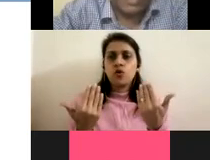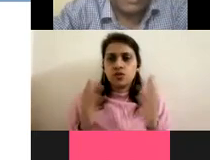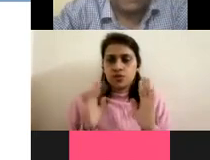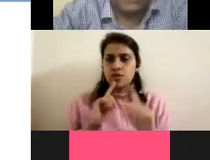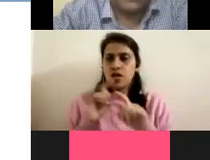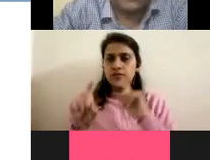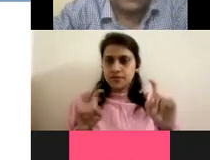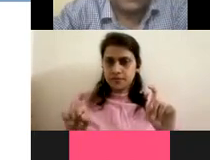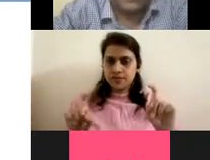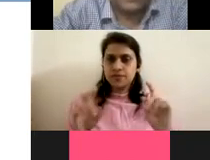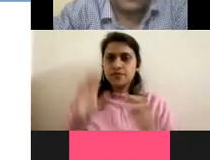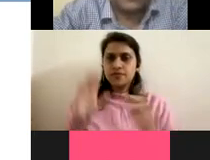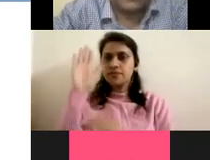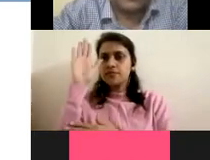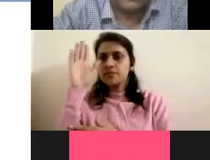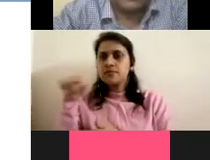एनीवन प्लीज,